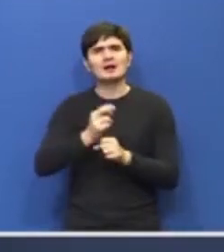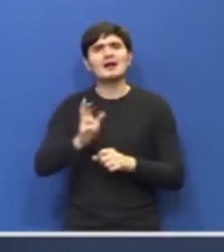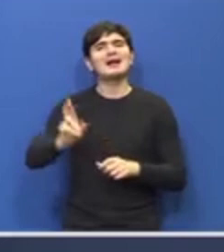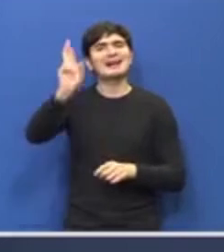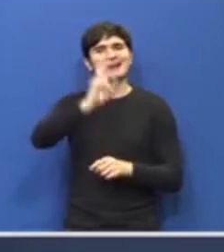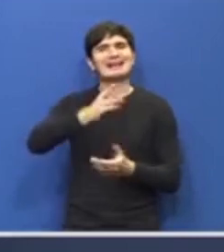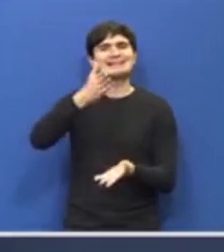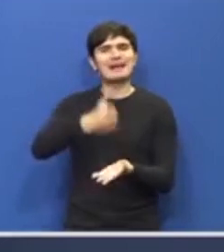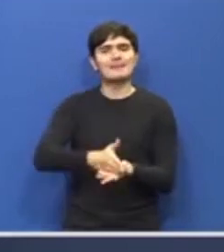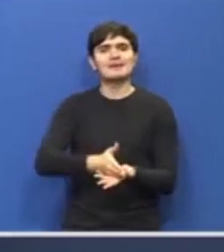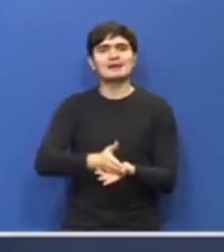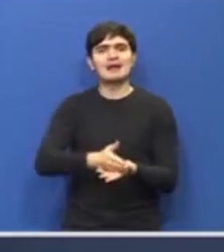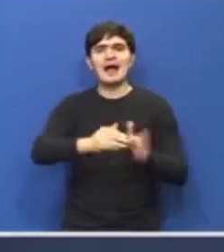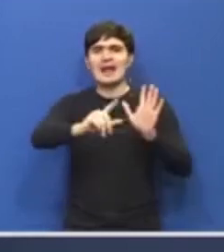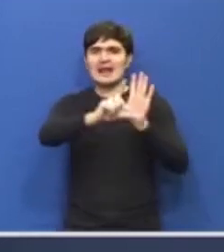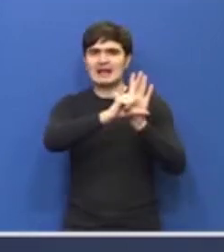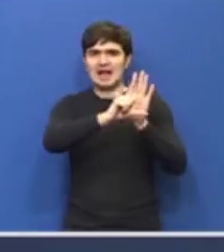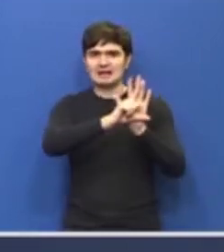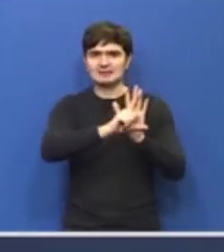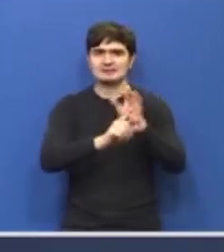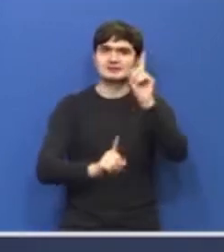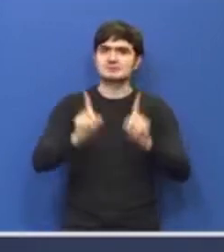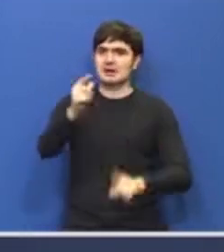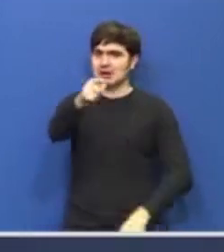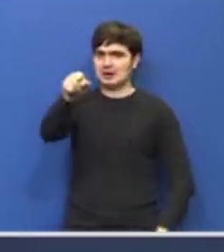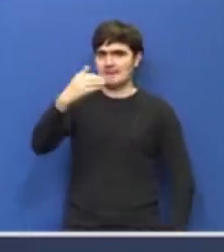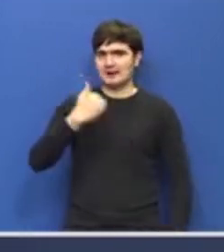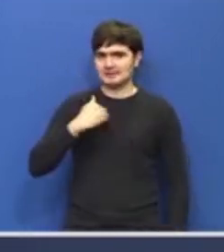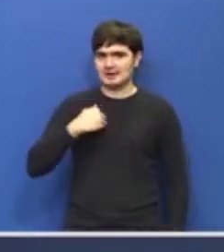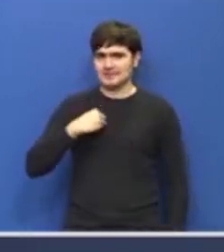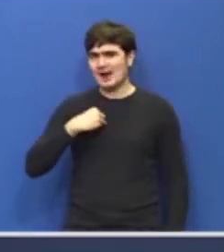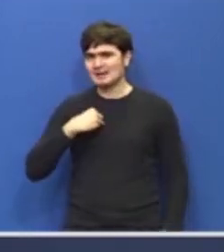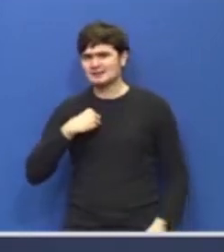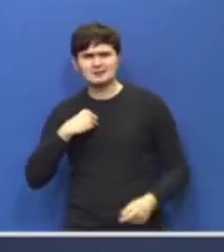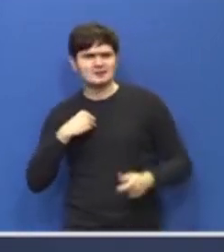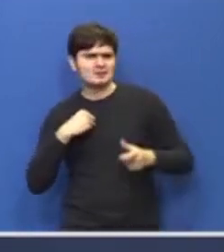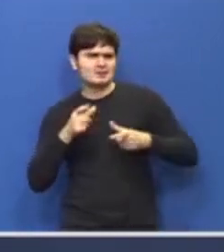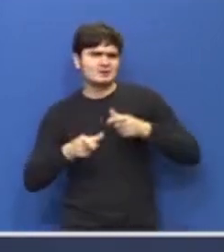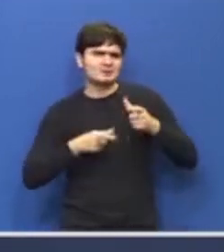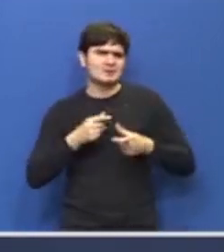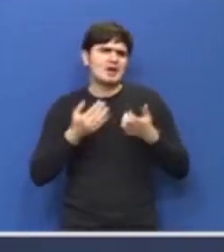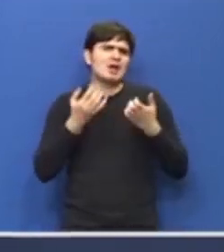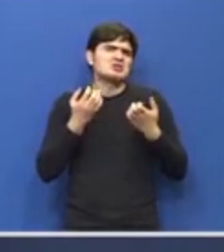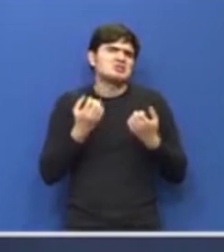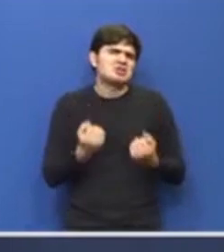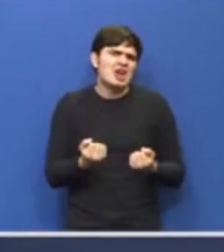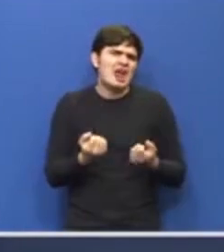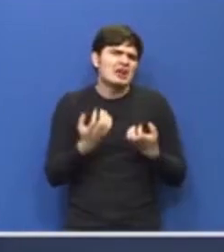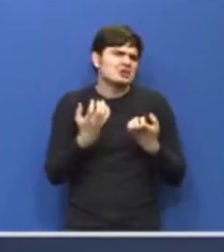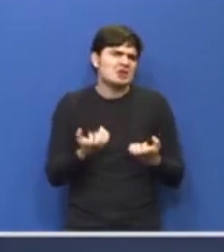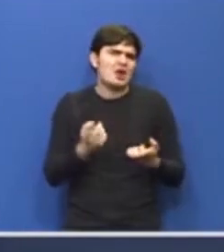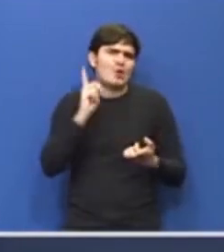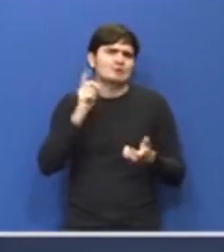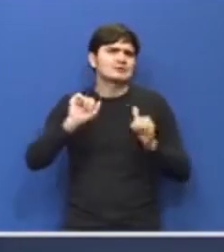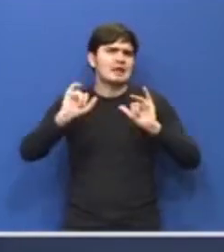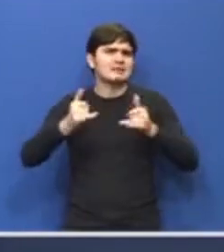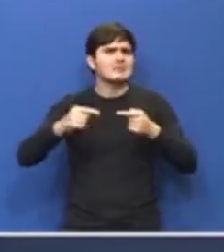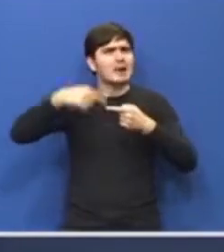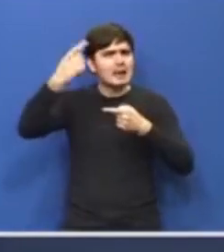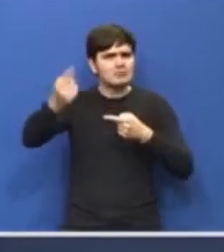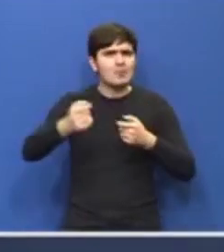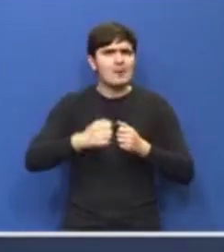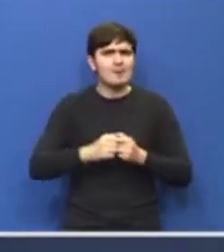restabilirea legalității. Dacă mă întrebați despre ce se va întâmpla